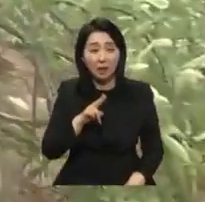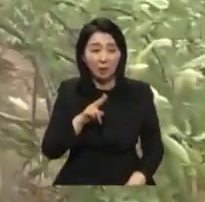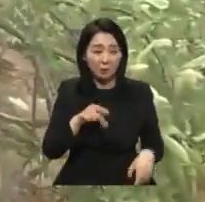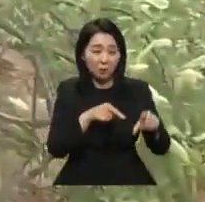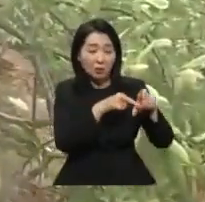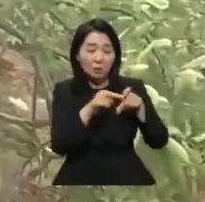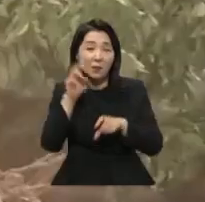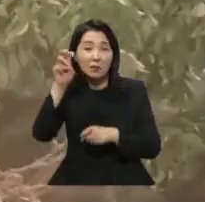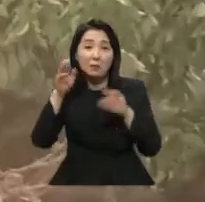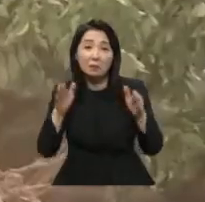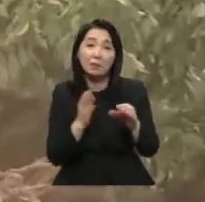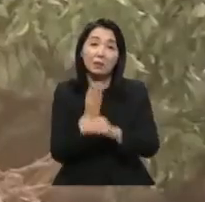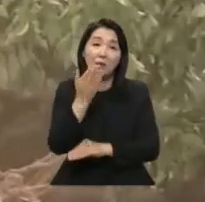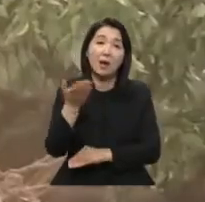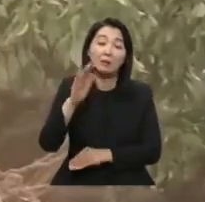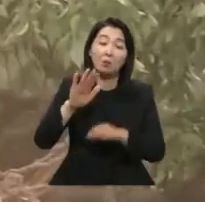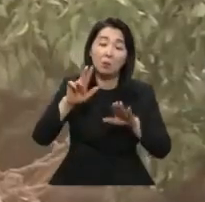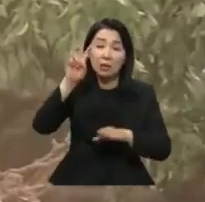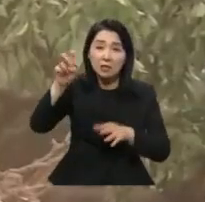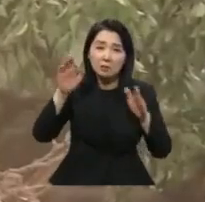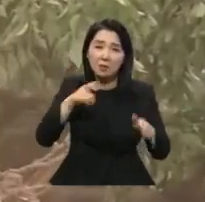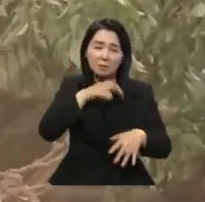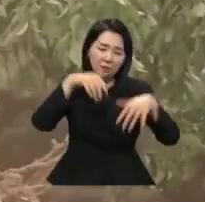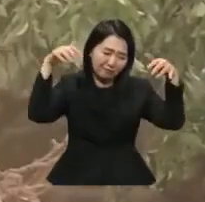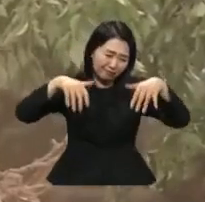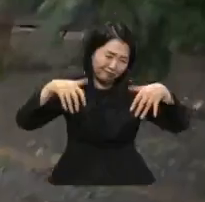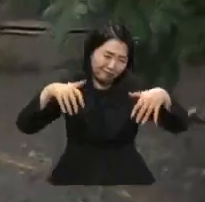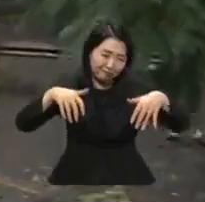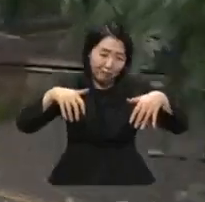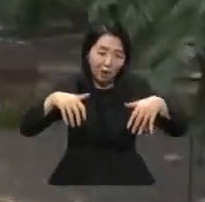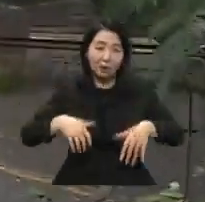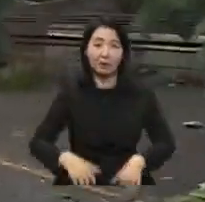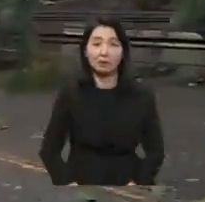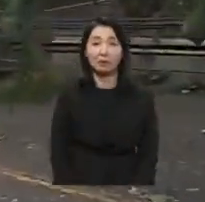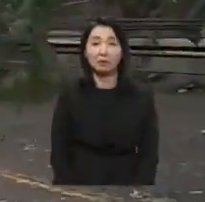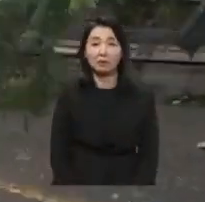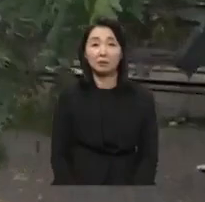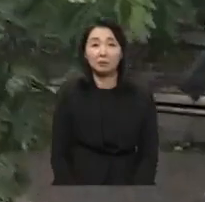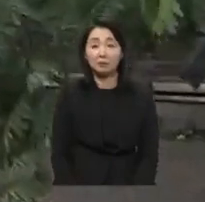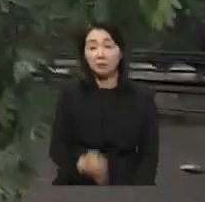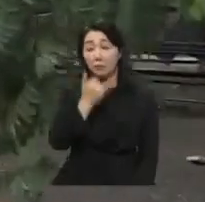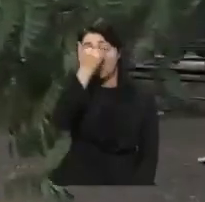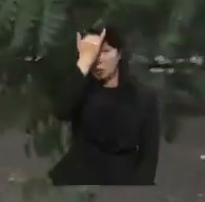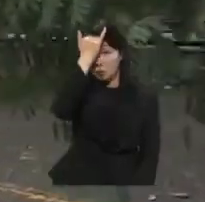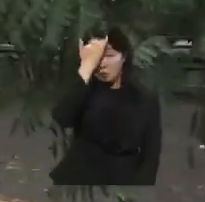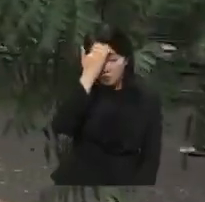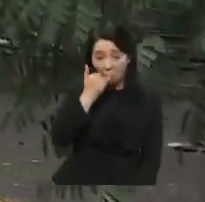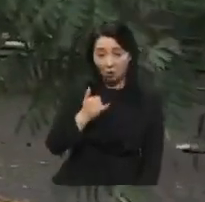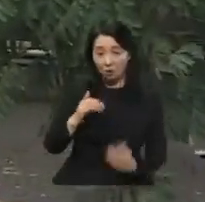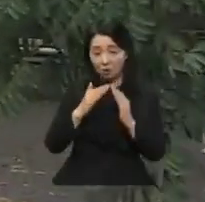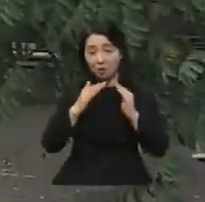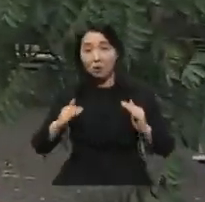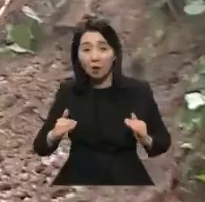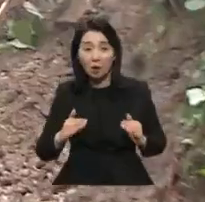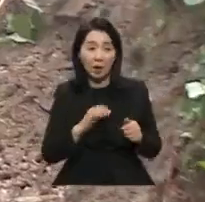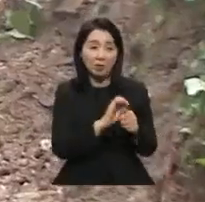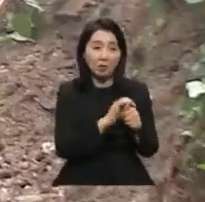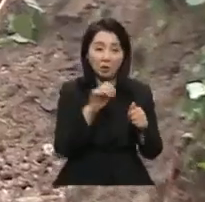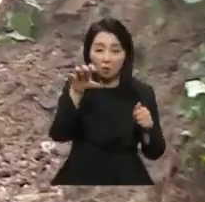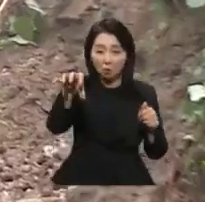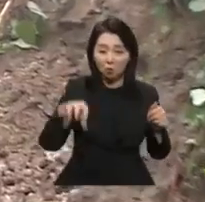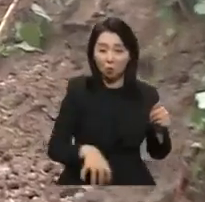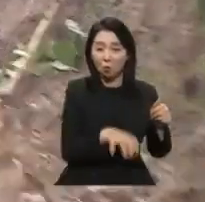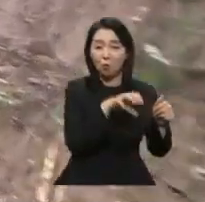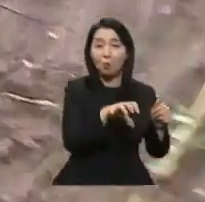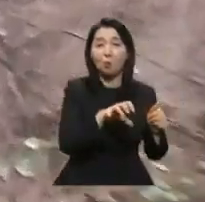기간은 31이 넘는데 올해는 20일 동안이가지 쏟아진 겁니다 충청과 전라 경상권 일부엔 500mm의